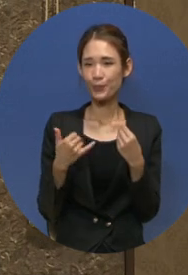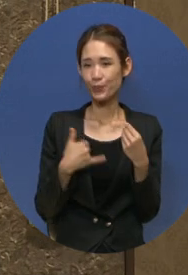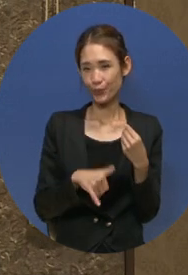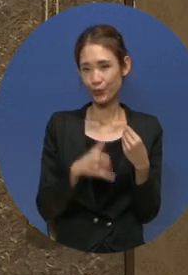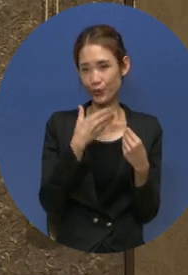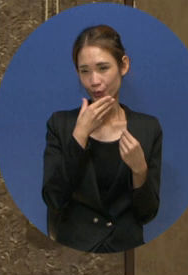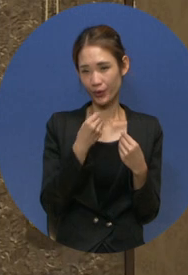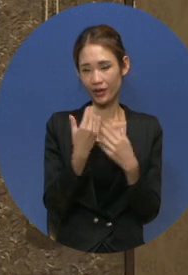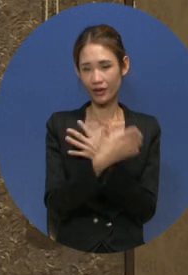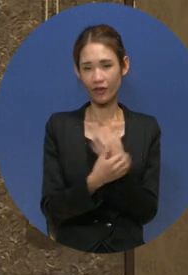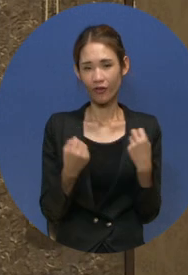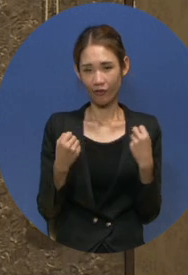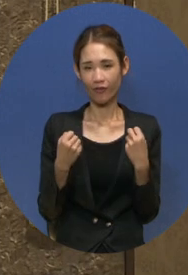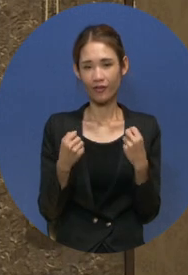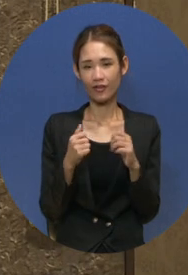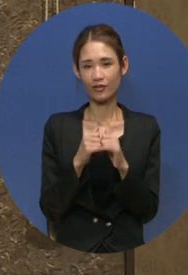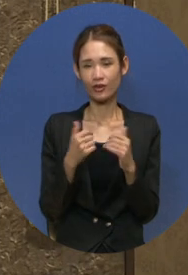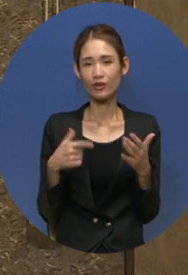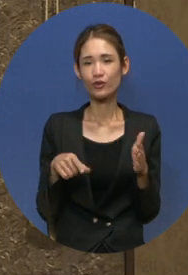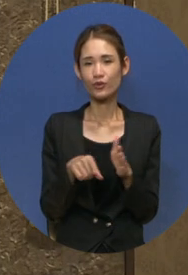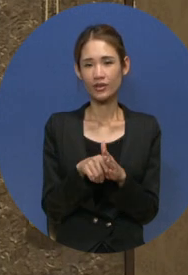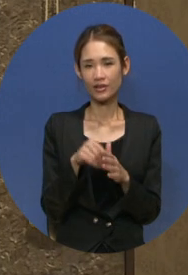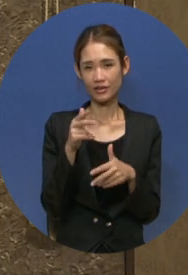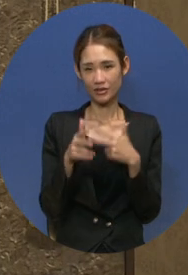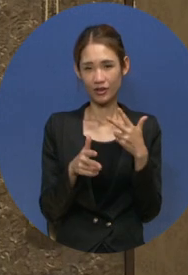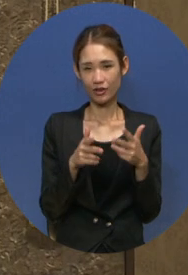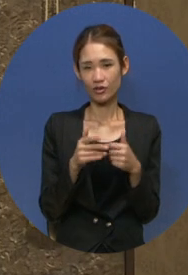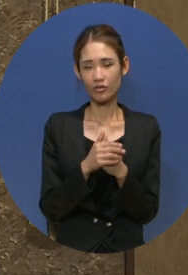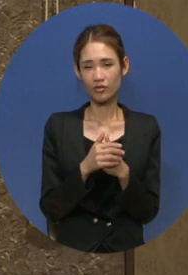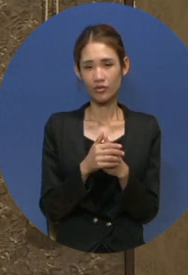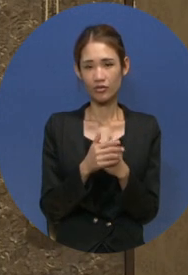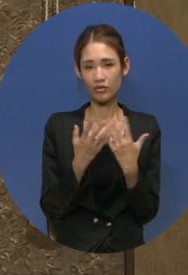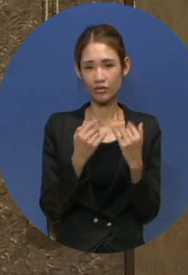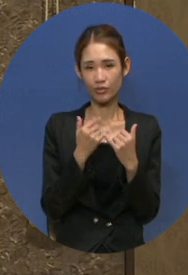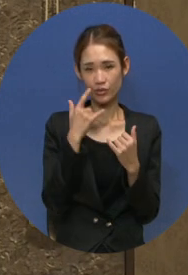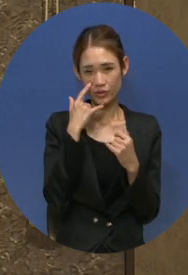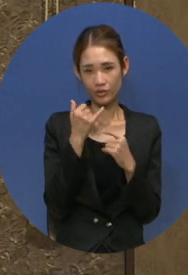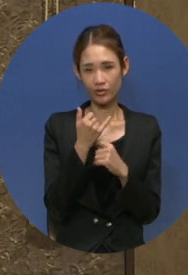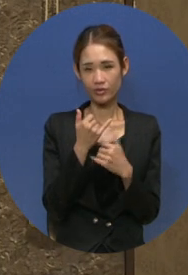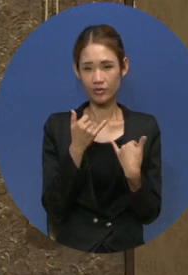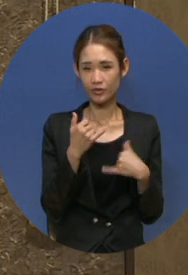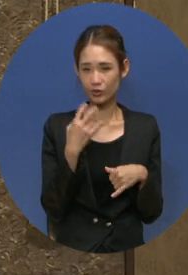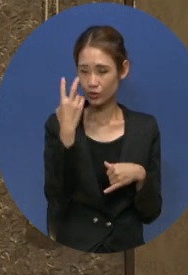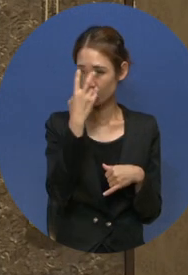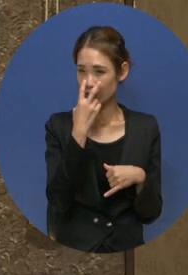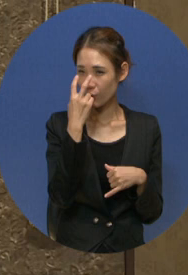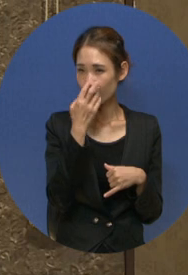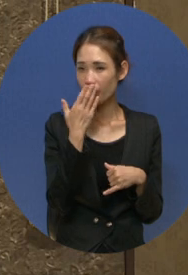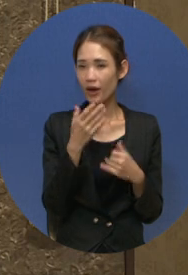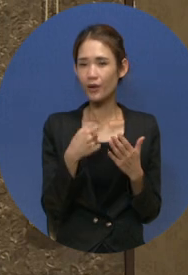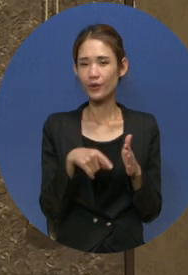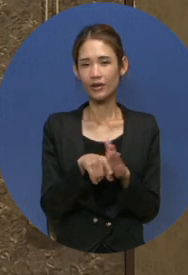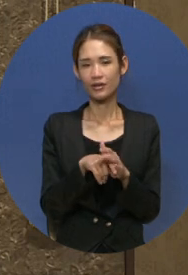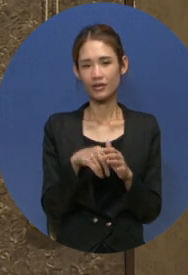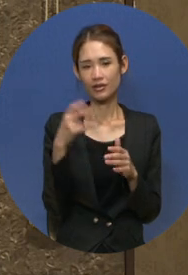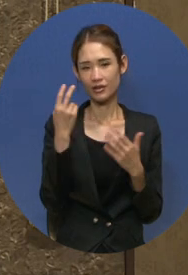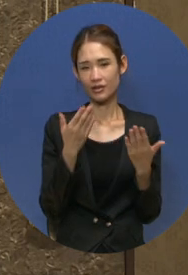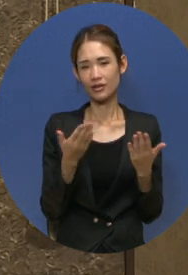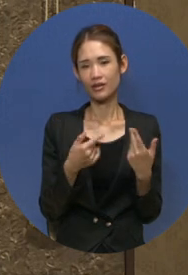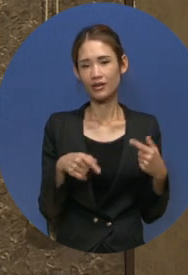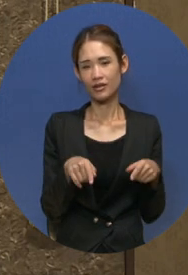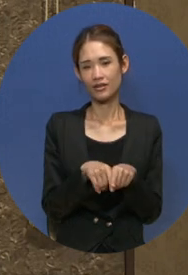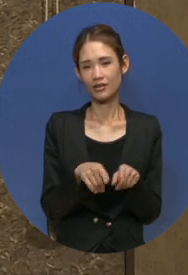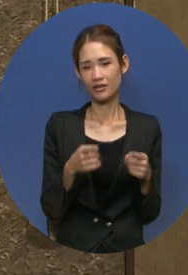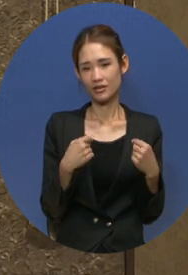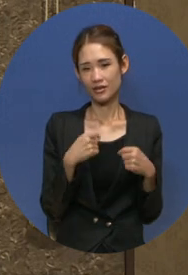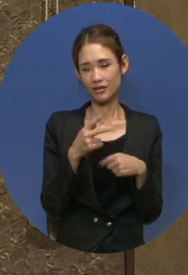결국은 발달장애 당사자를 위한 사업인 거예요. 네. 네. 그래서 많은 부모님들이 이 자녀를 돌볼 수 있는 이 돌봄비를 함께